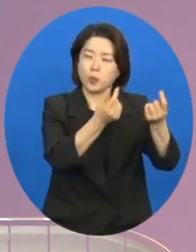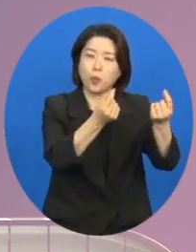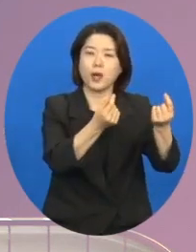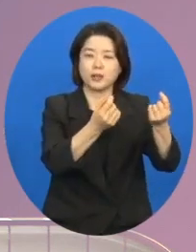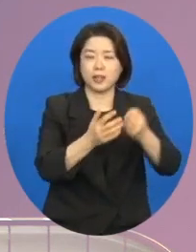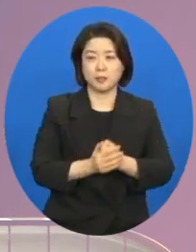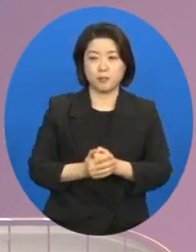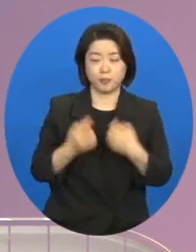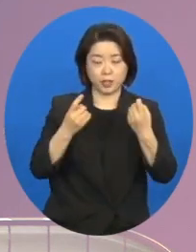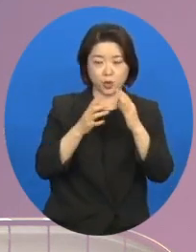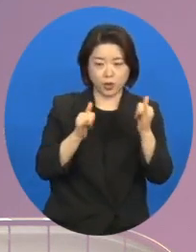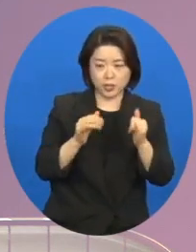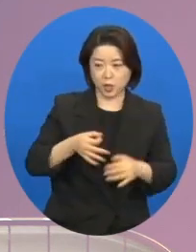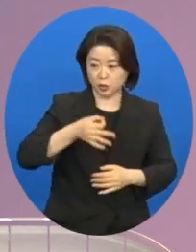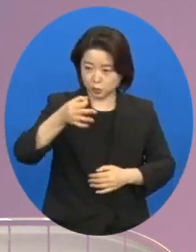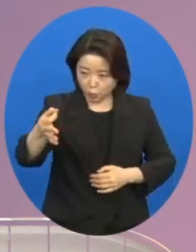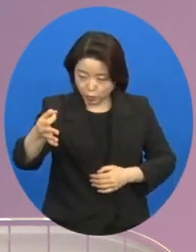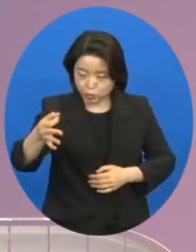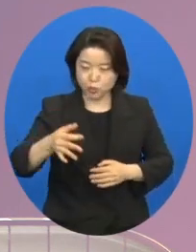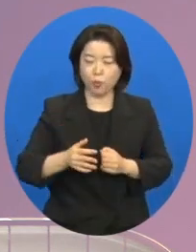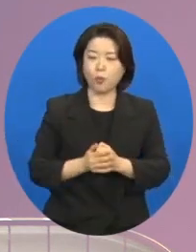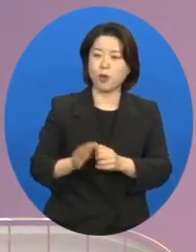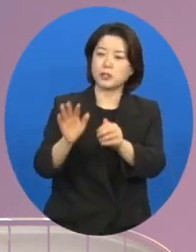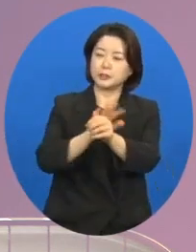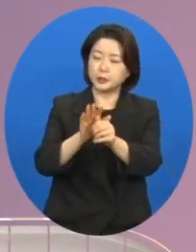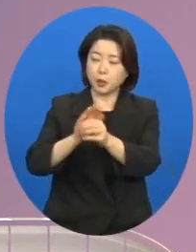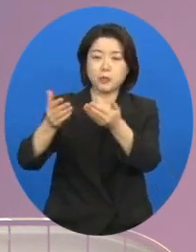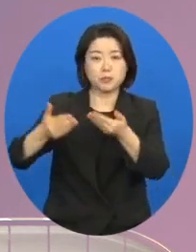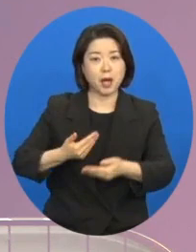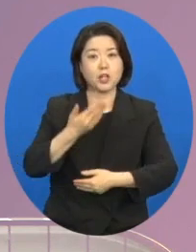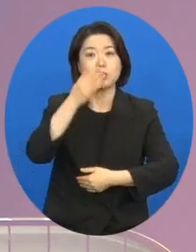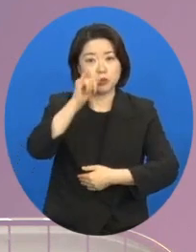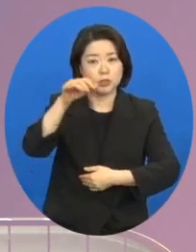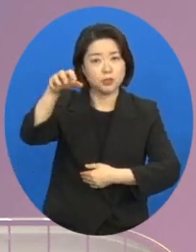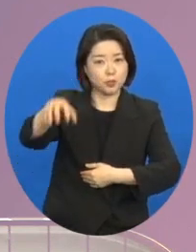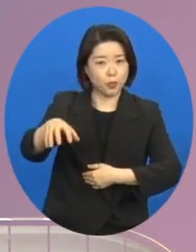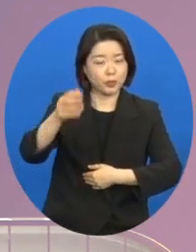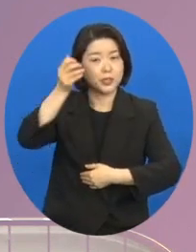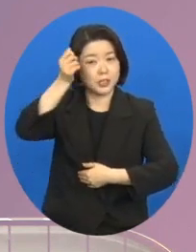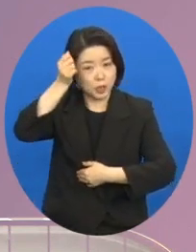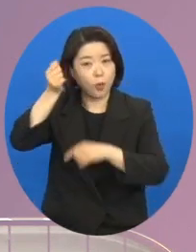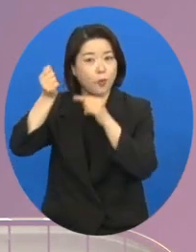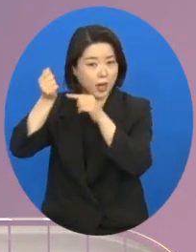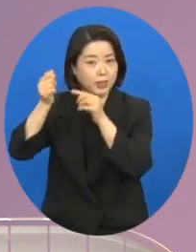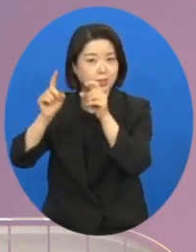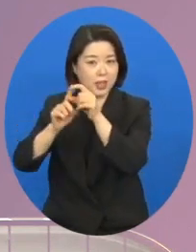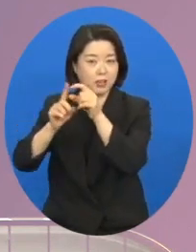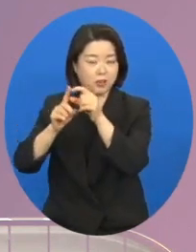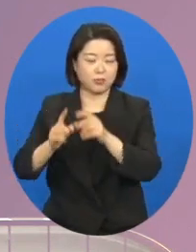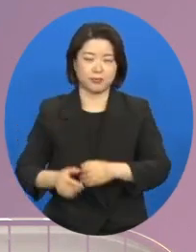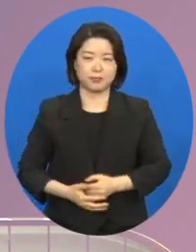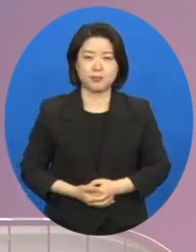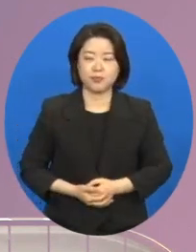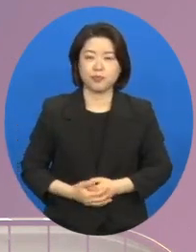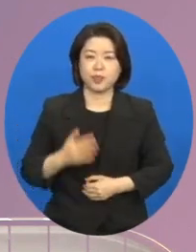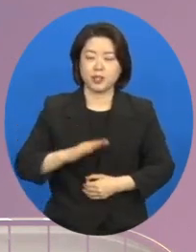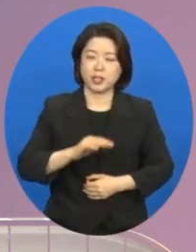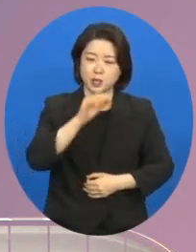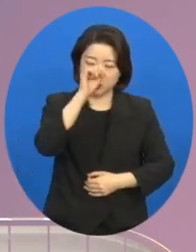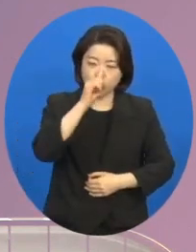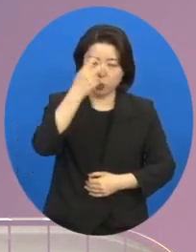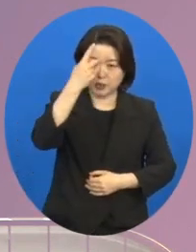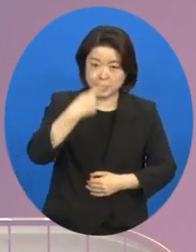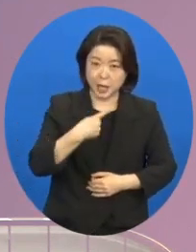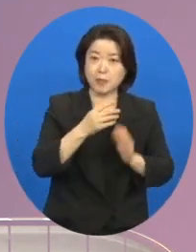그리고 숙식과 다른 편의를 위한 서비스를 받을 수 있는 곳이 바로 이 여관을 말하는데요, 선한 사마리아인이